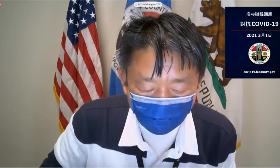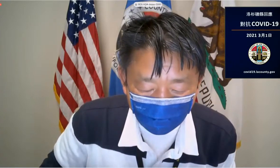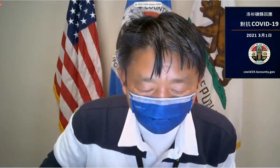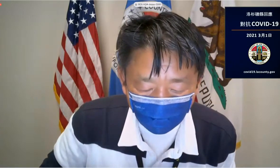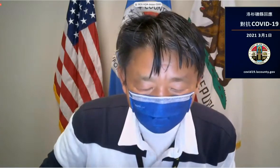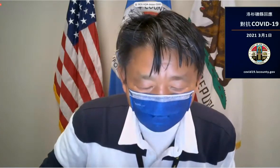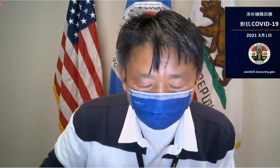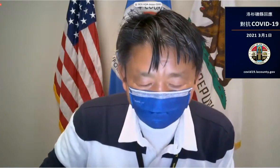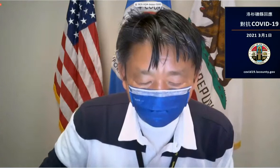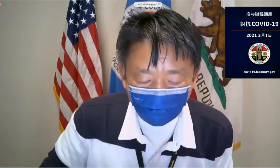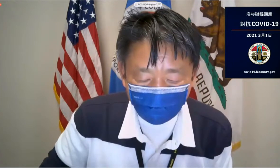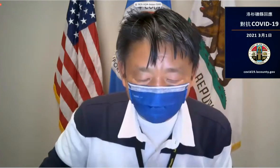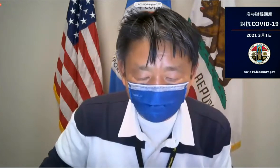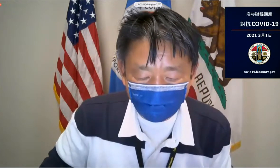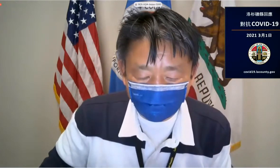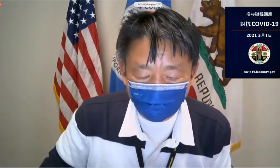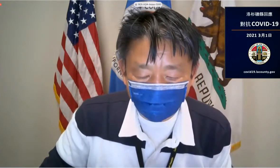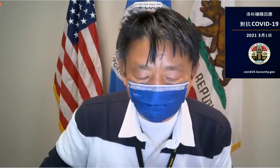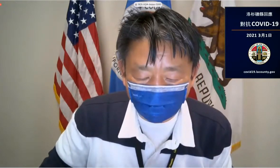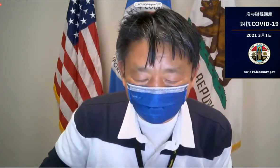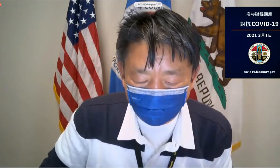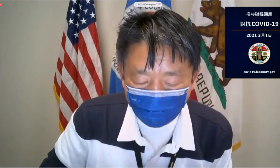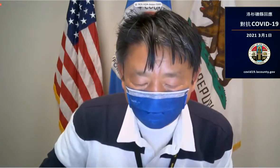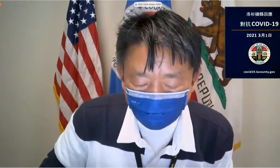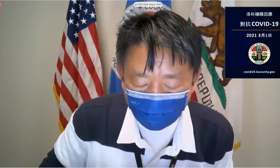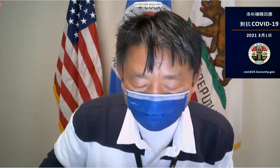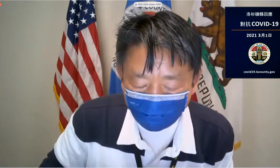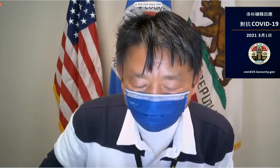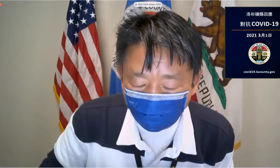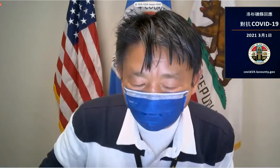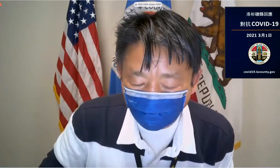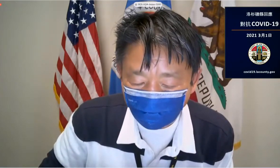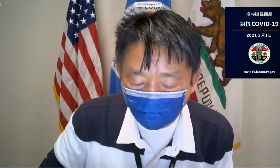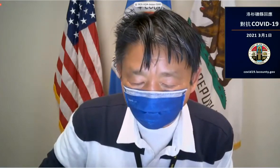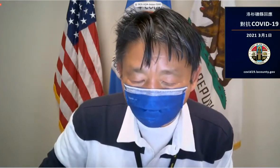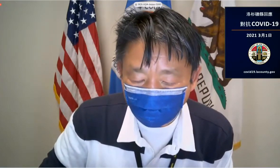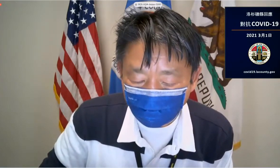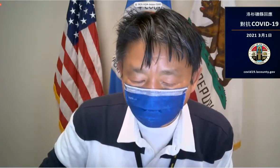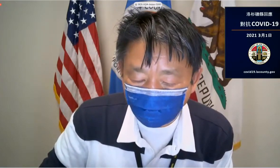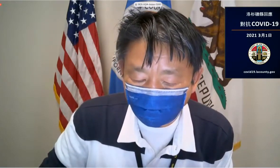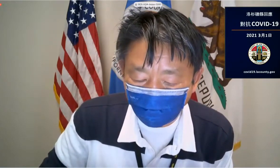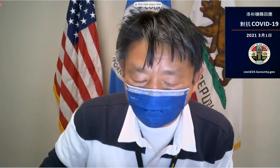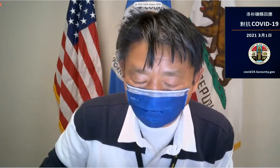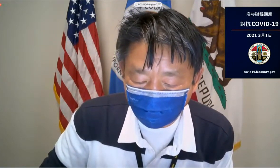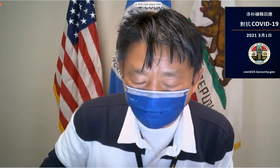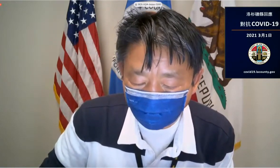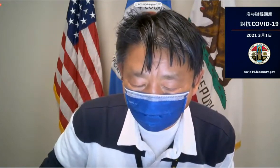机构确诊病例的总数为94653人，其中居民为